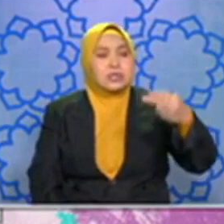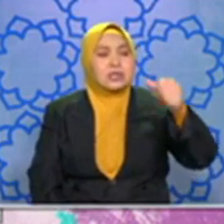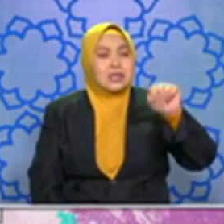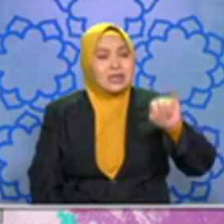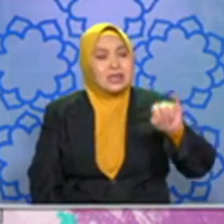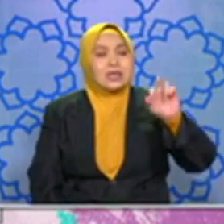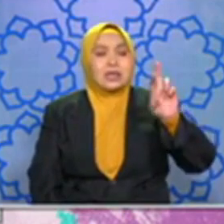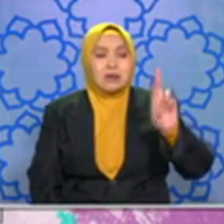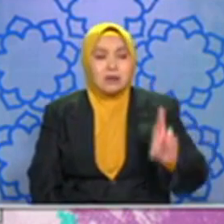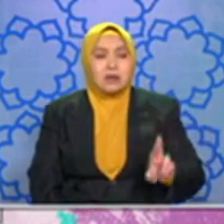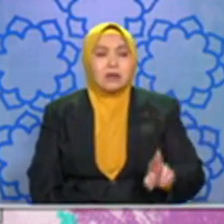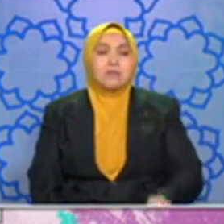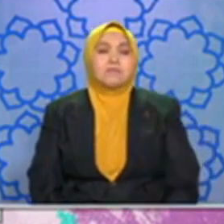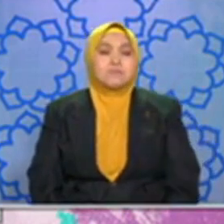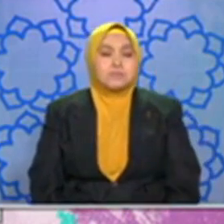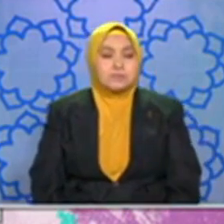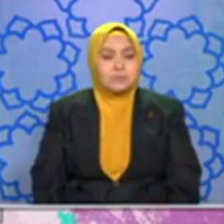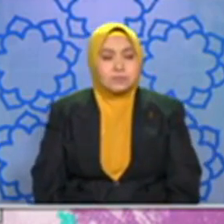مسحورا